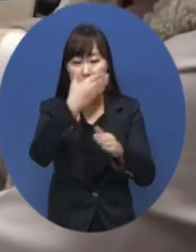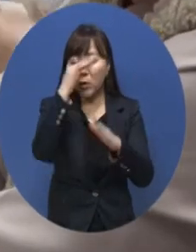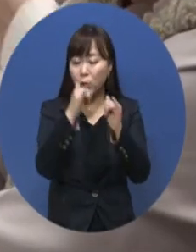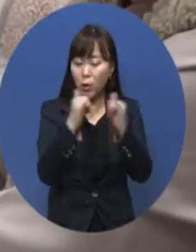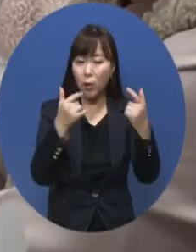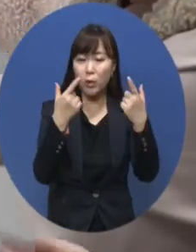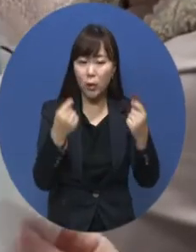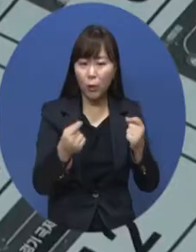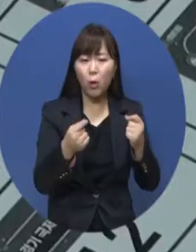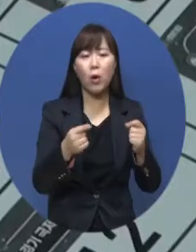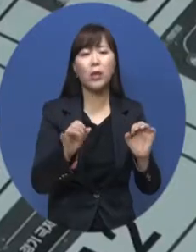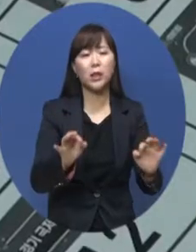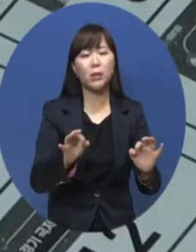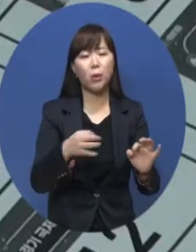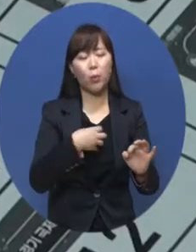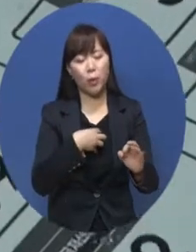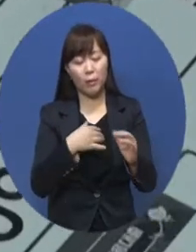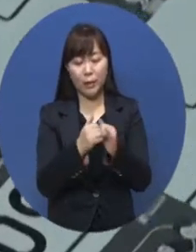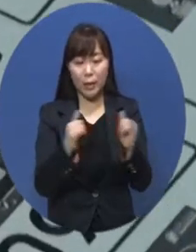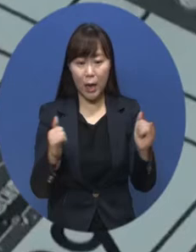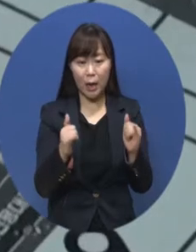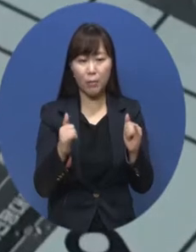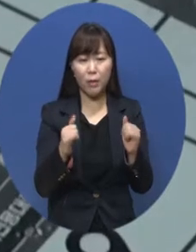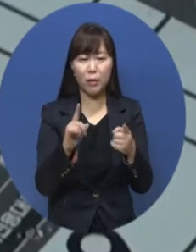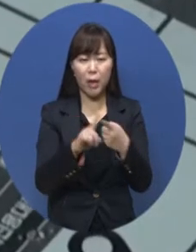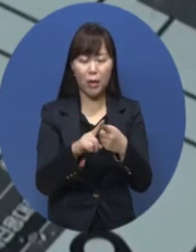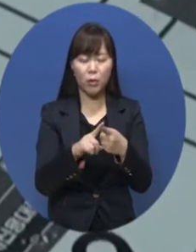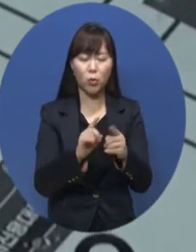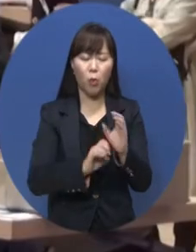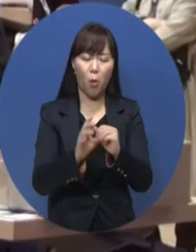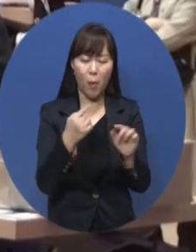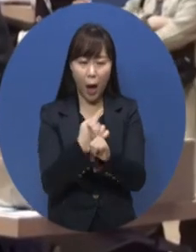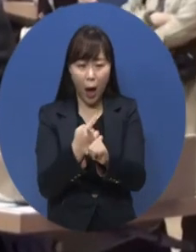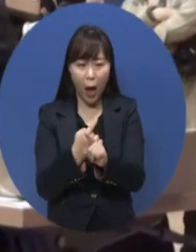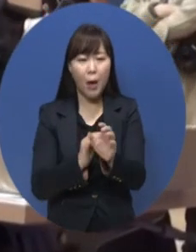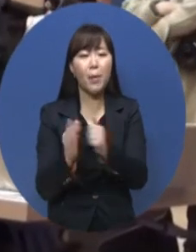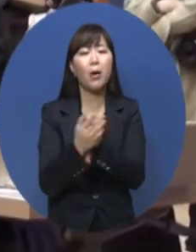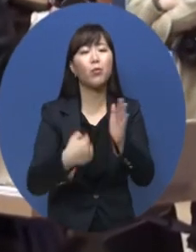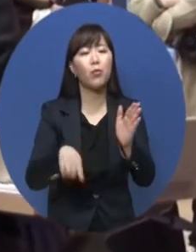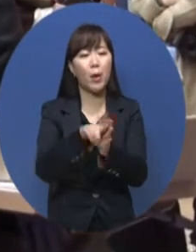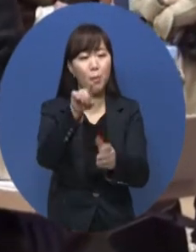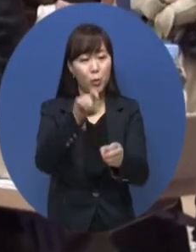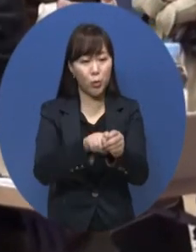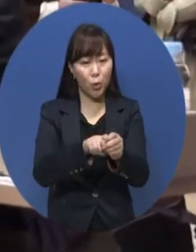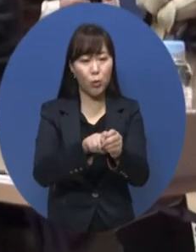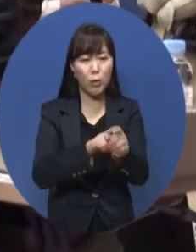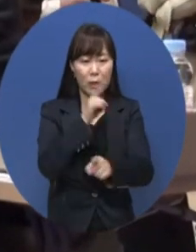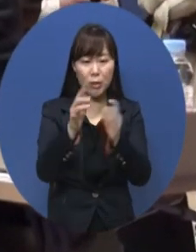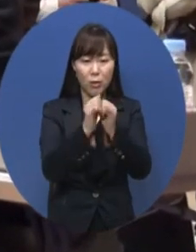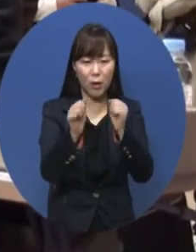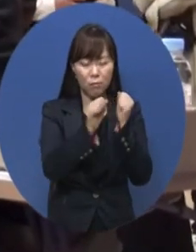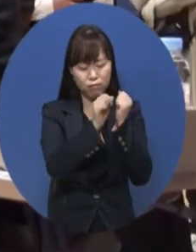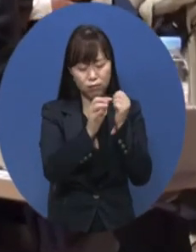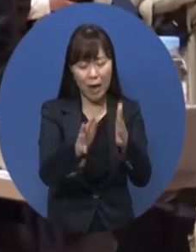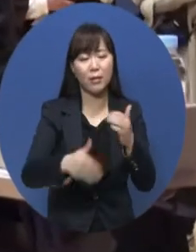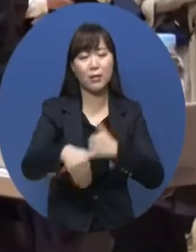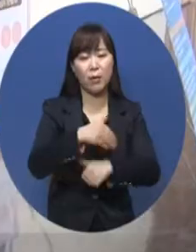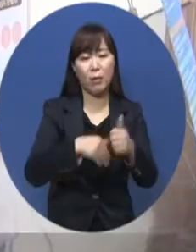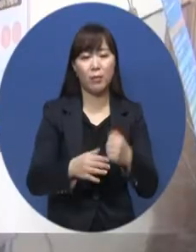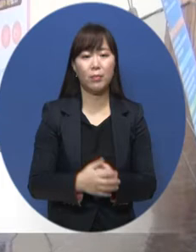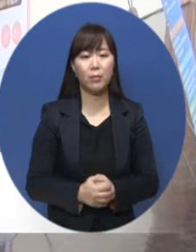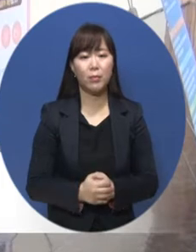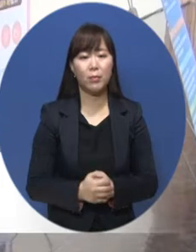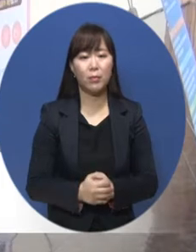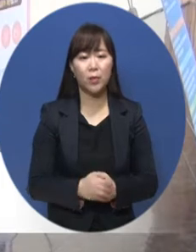금융소외계층 안정망 강화를 위한 실질적인 지원책이라는 점에서 신청자가 대거 몰린 상황입니다.